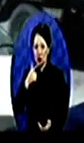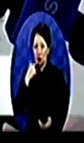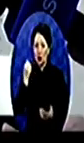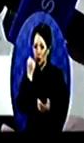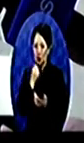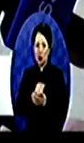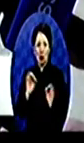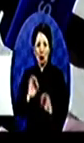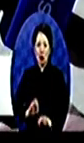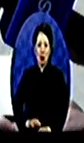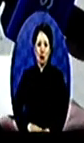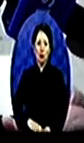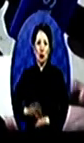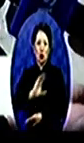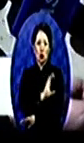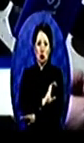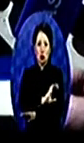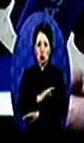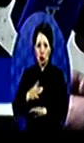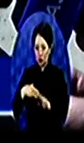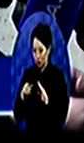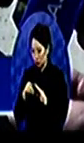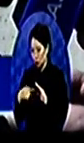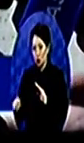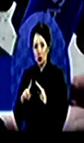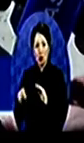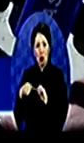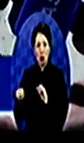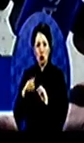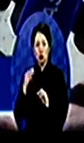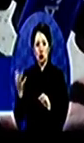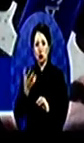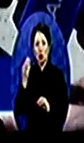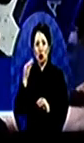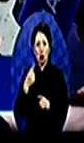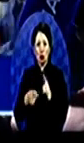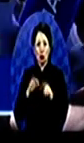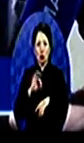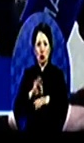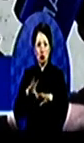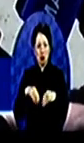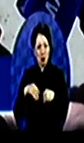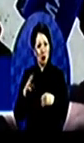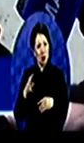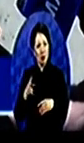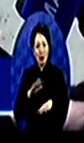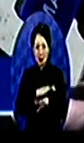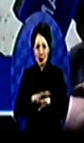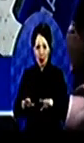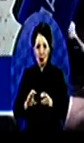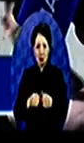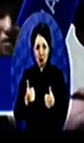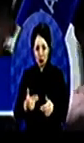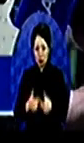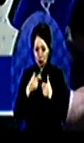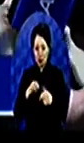байгаагүй. Сургууль маань зам тойрхон байдаг. Хүүхдүүд тоосчлолтоос болоод ямар нэг өвчин тусах магадaltaй аваа. Тэгээд энэ зам хийгдсээр манай иргэдийн